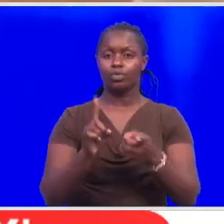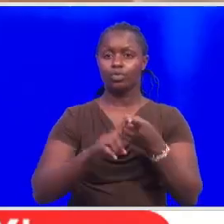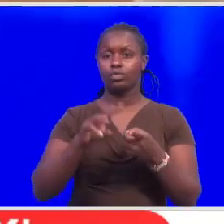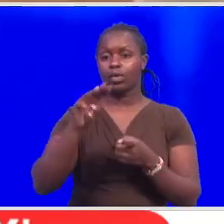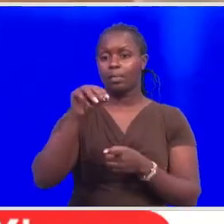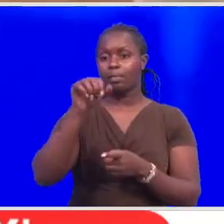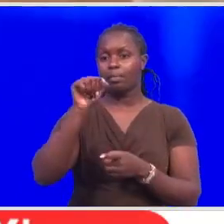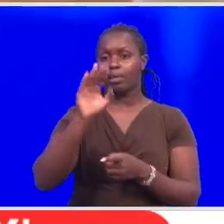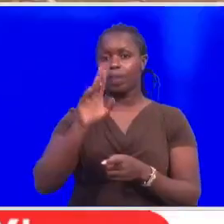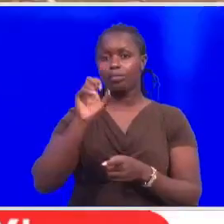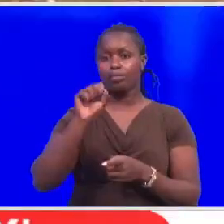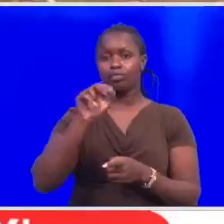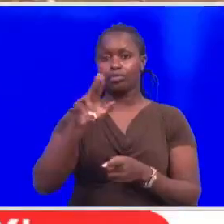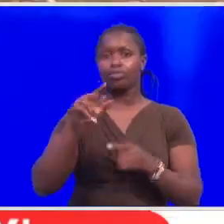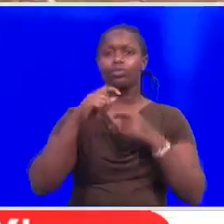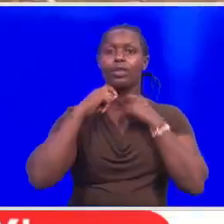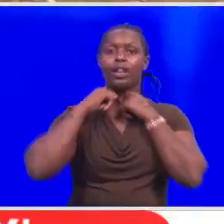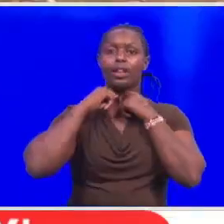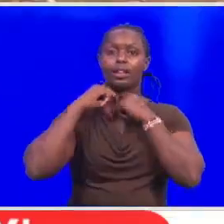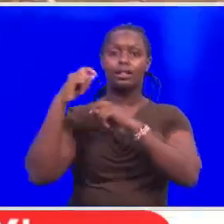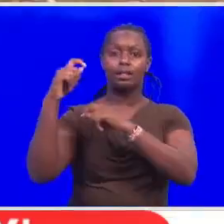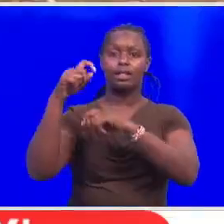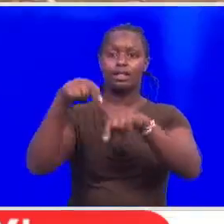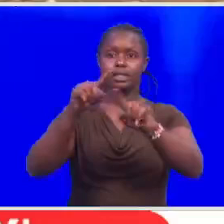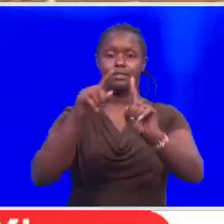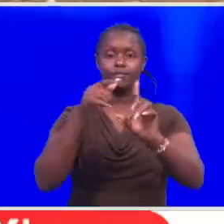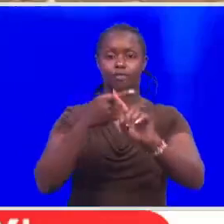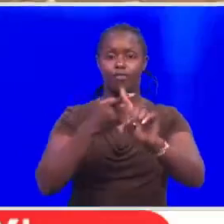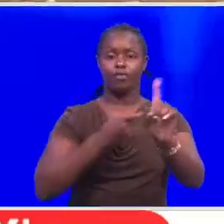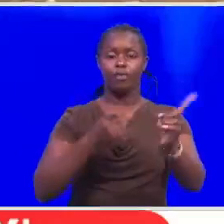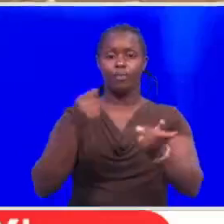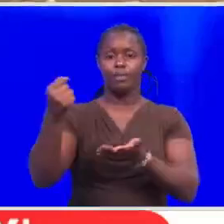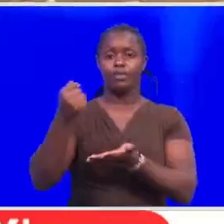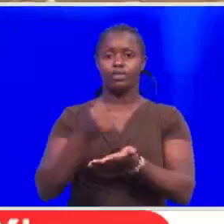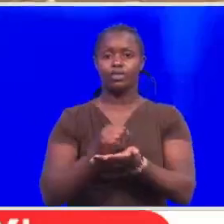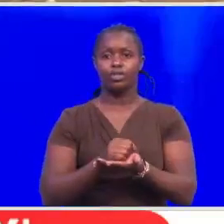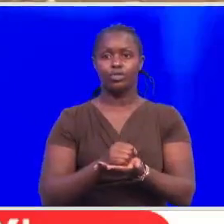Mabusu kuchinyonga katika station. Natasha Wairimu, TV 47.